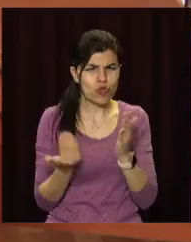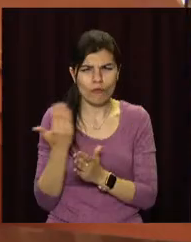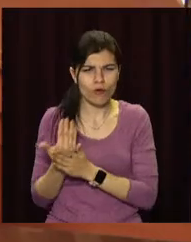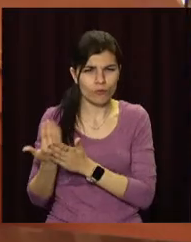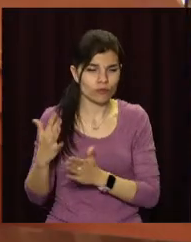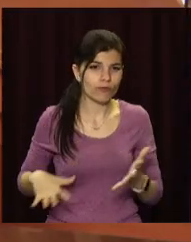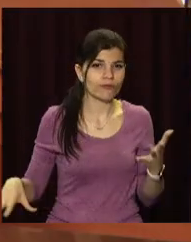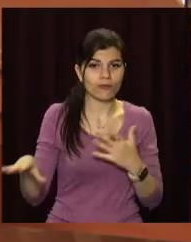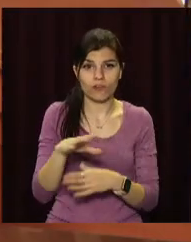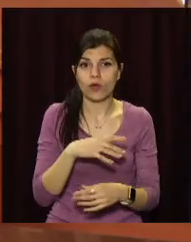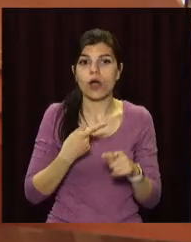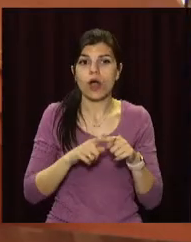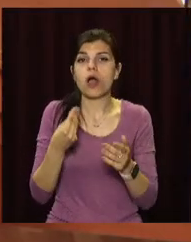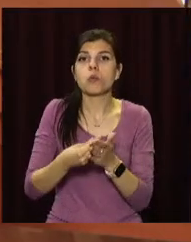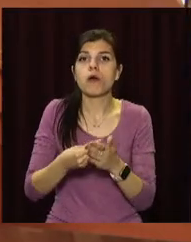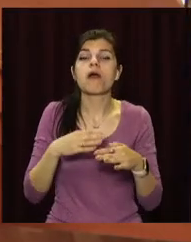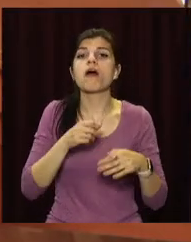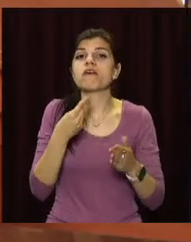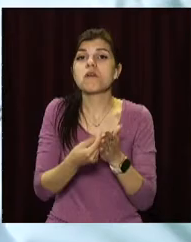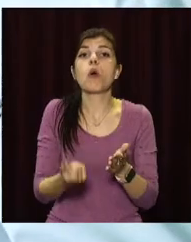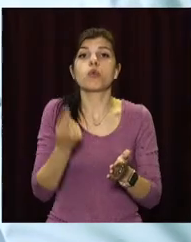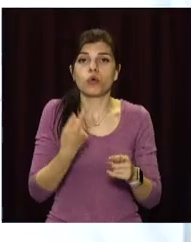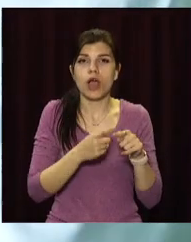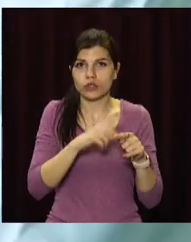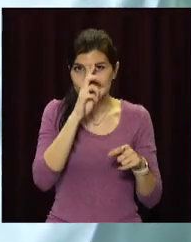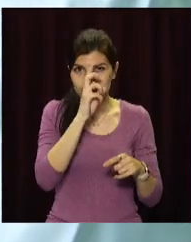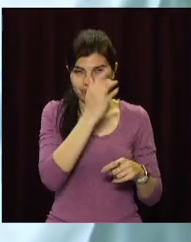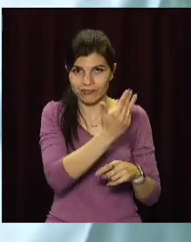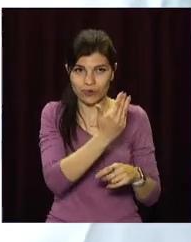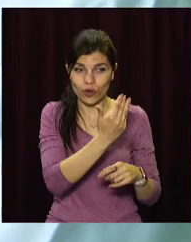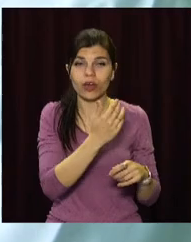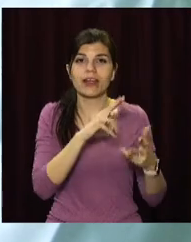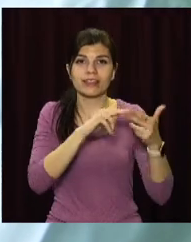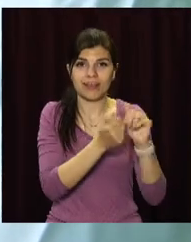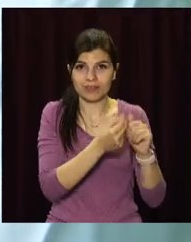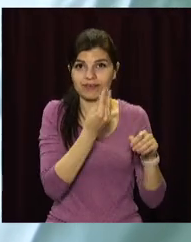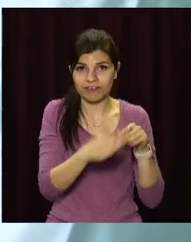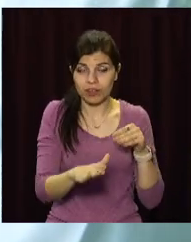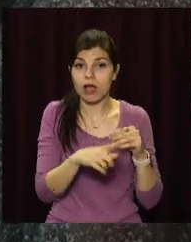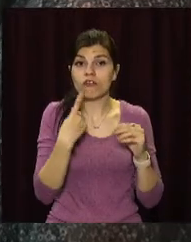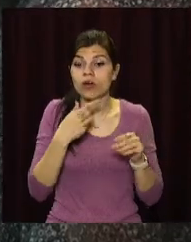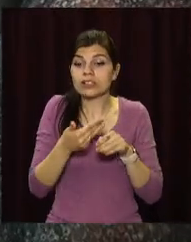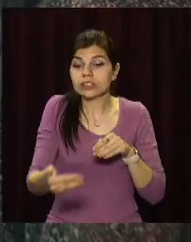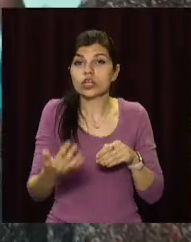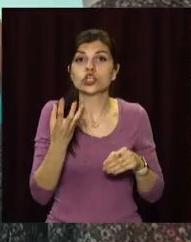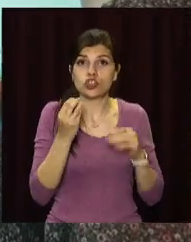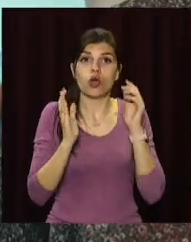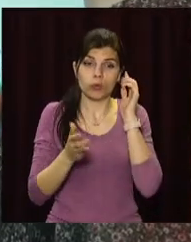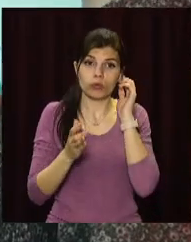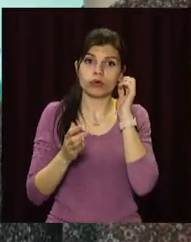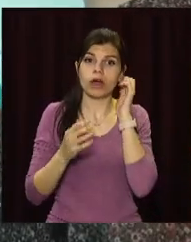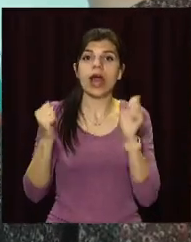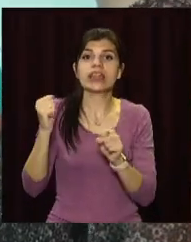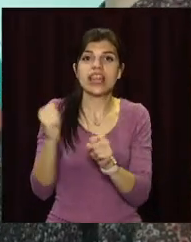меблі. Роботи профінансували з міського бюджету. Згодом, каже генеральний директор лікарні, відремонтують відділення травматології